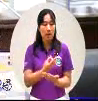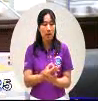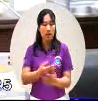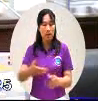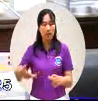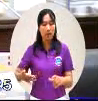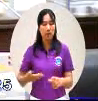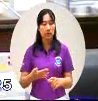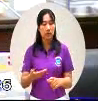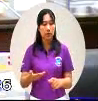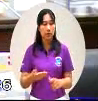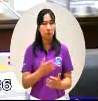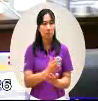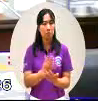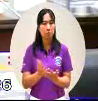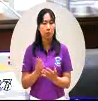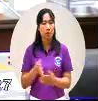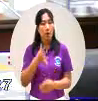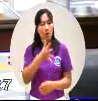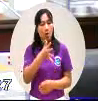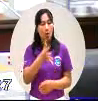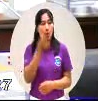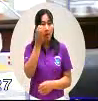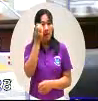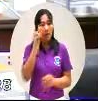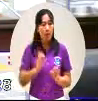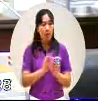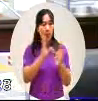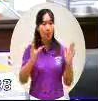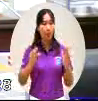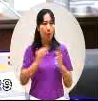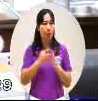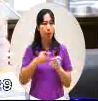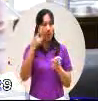局。未来明年大概怎么运作？